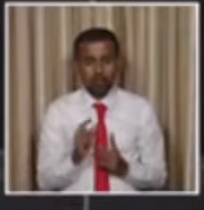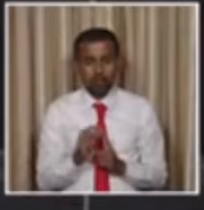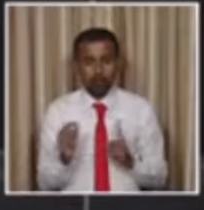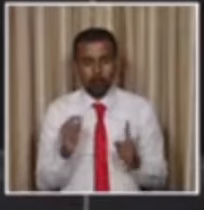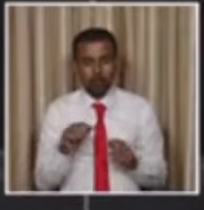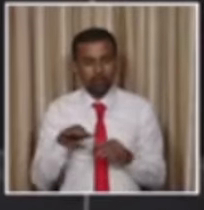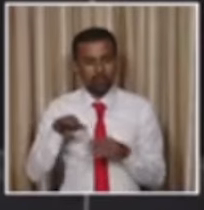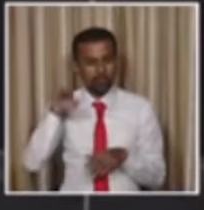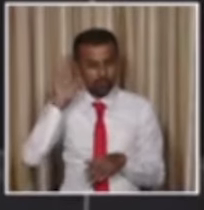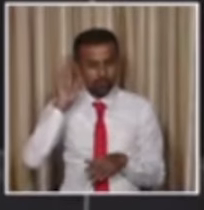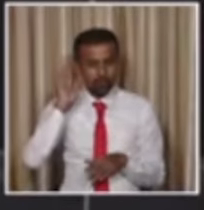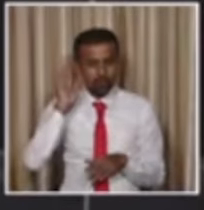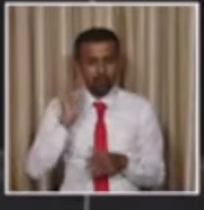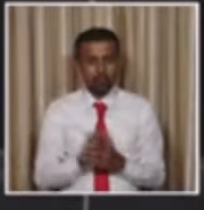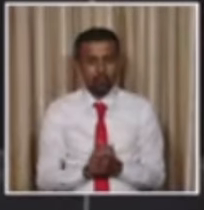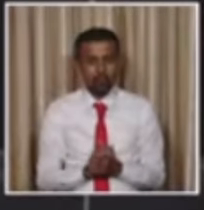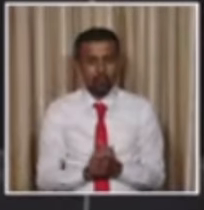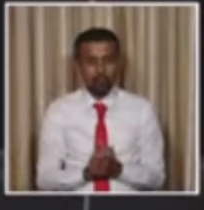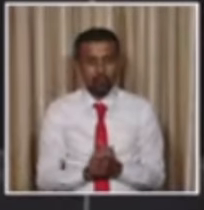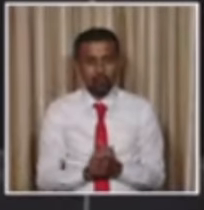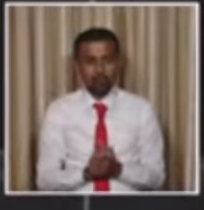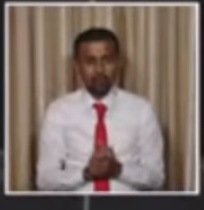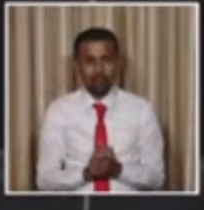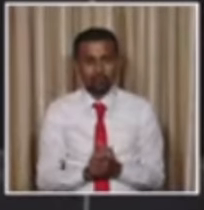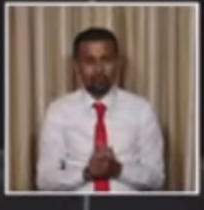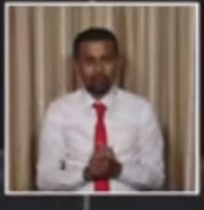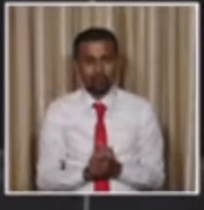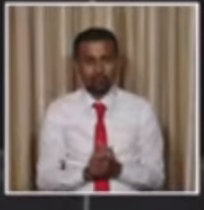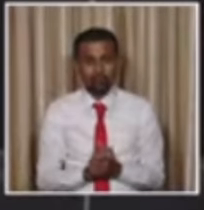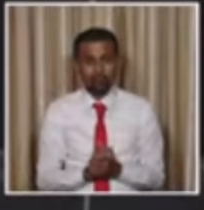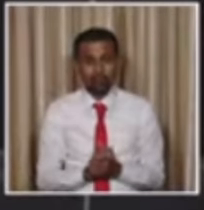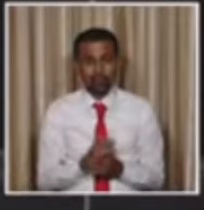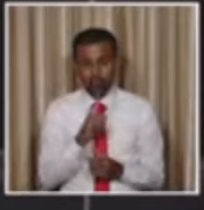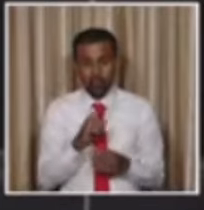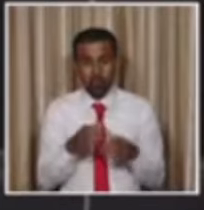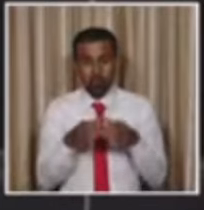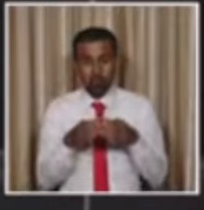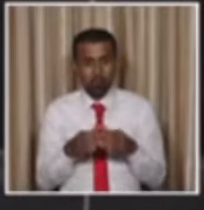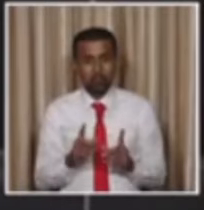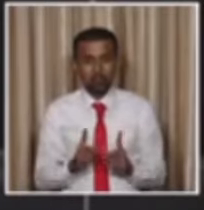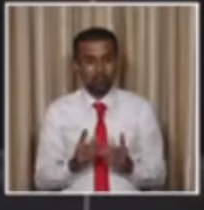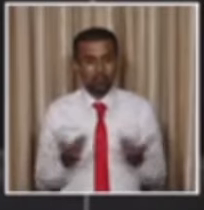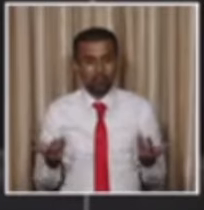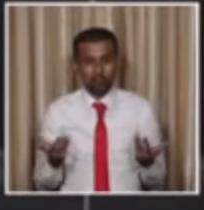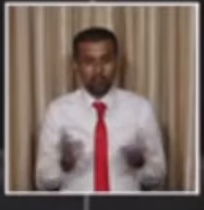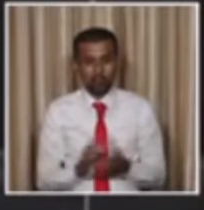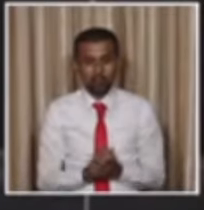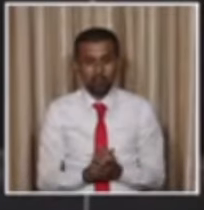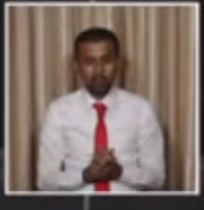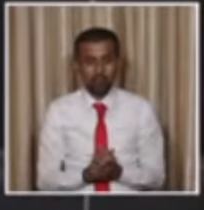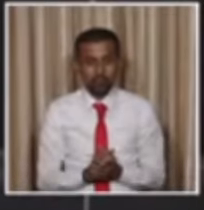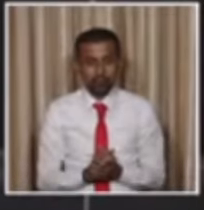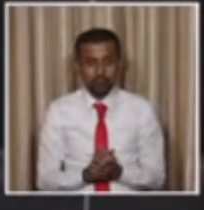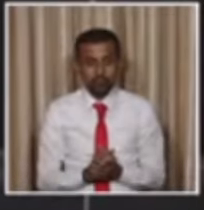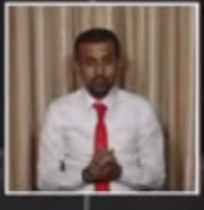පාර්ලිමේන්තු ඉතිහාසයේම සාක්ෂි දරනවා. ඔව් එකම පක්ෂයේ හිටියෙත් නැහැ. ඔහුට